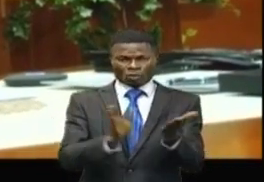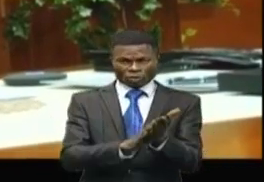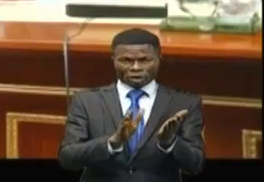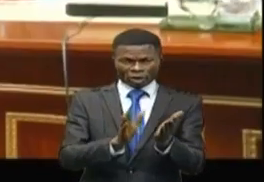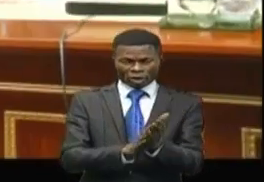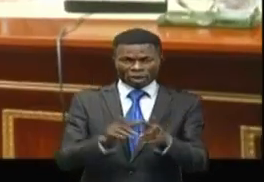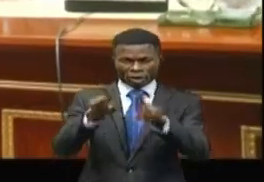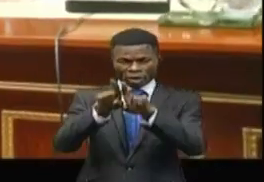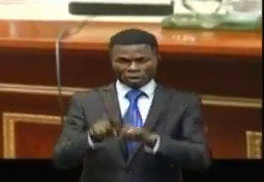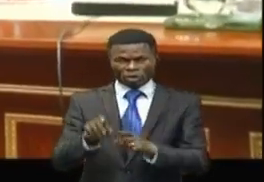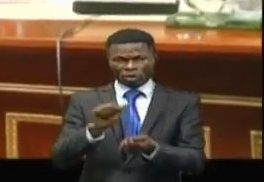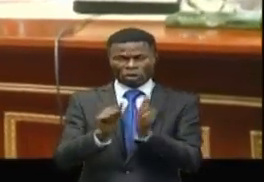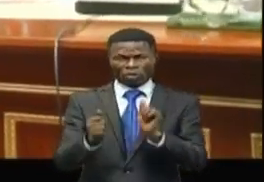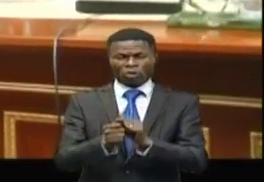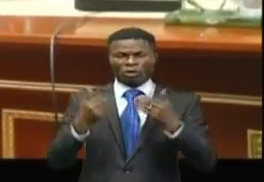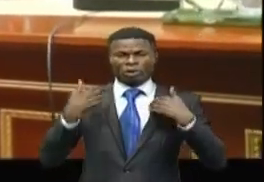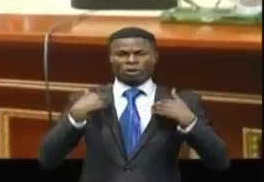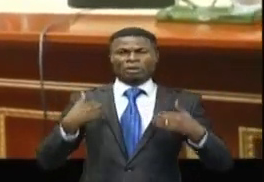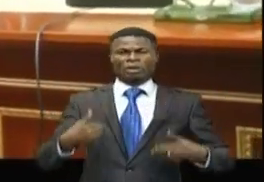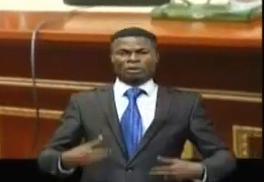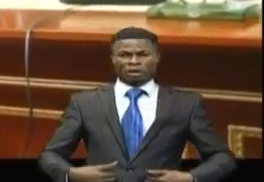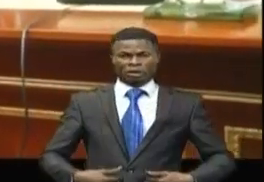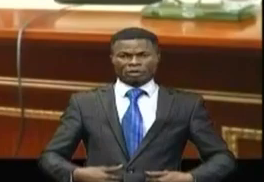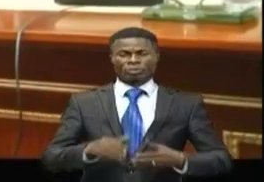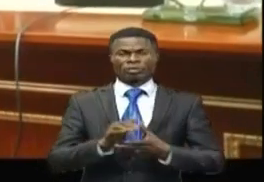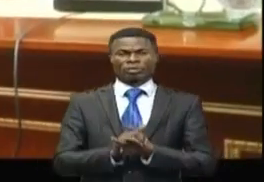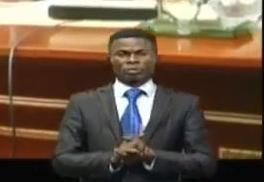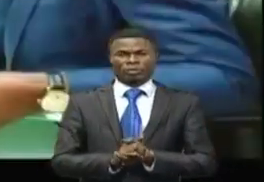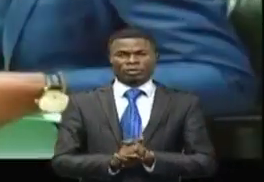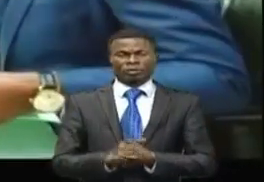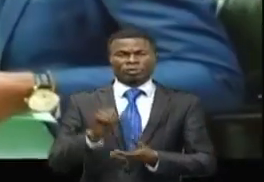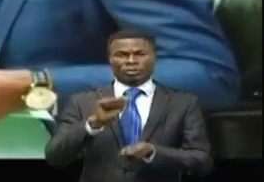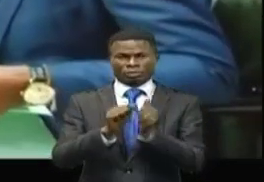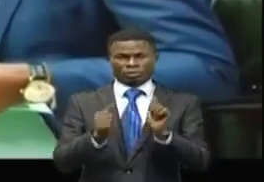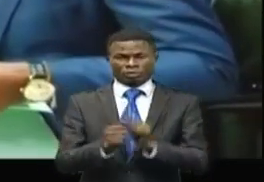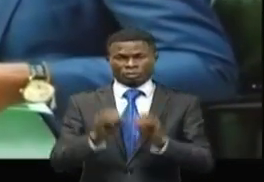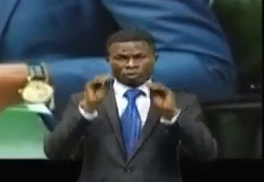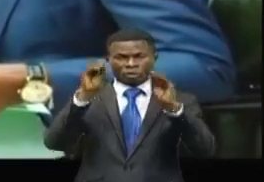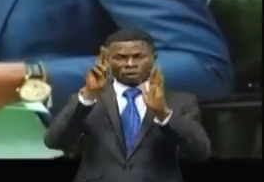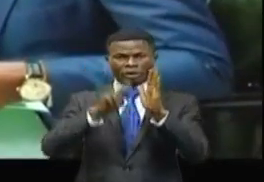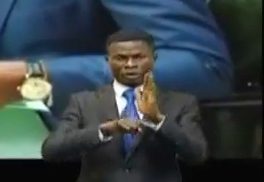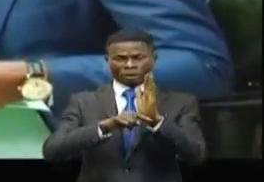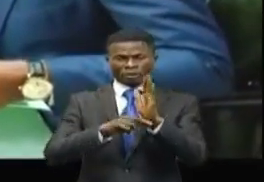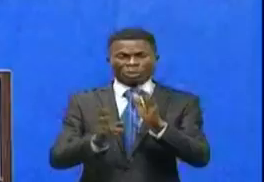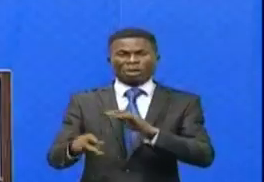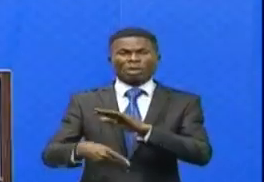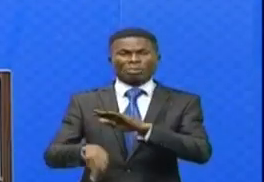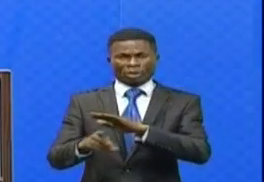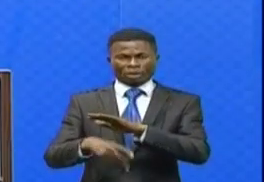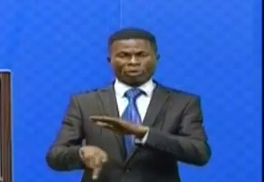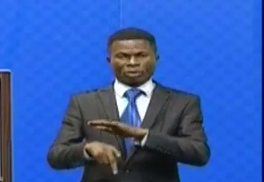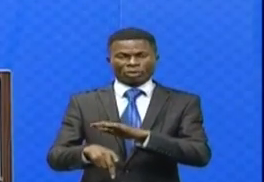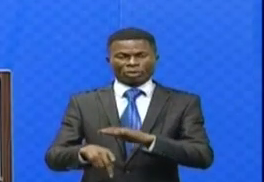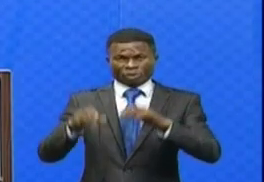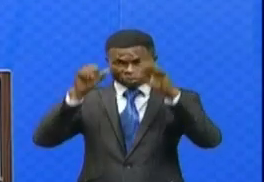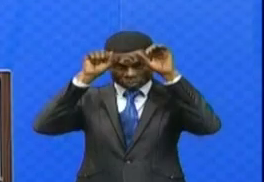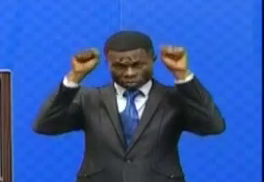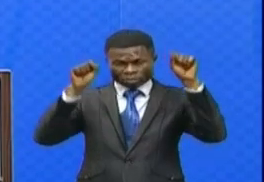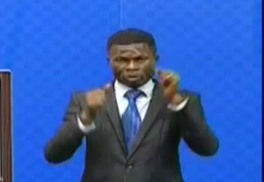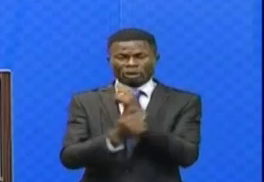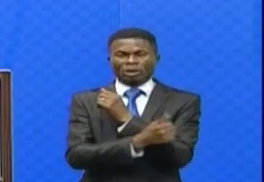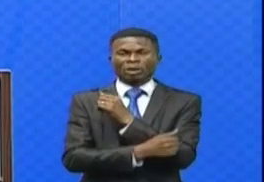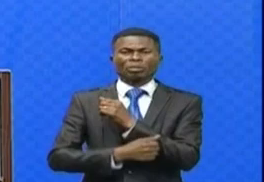de la santé pour les sous secteurs de l'enseignement primaire particulièrement le président de la république